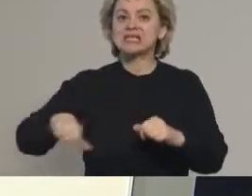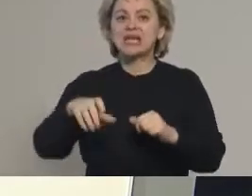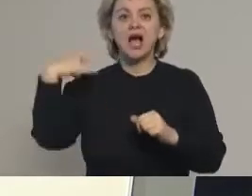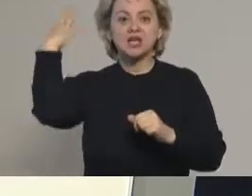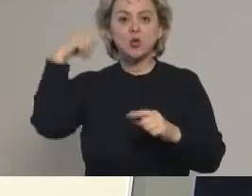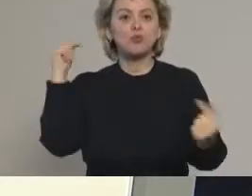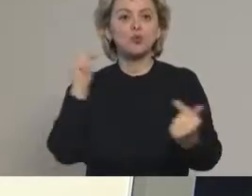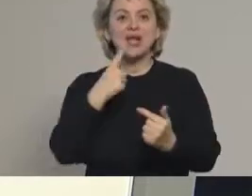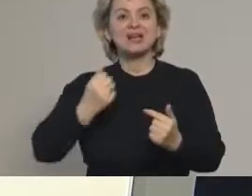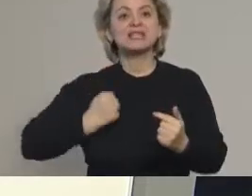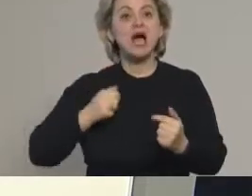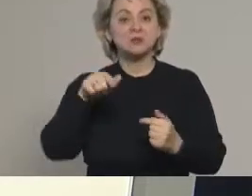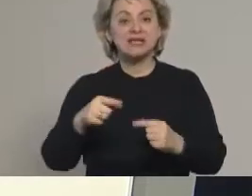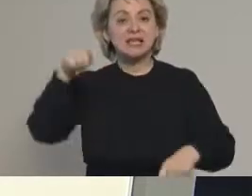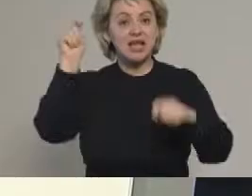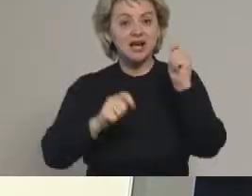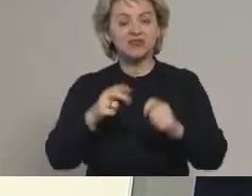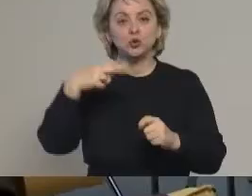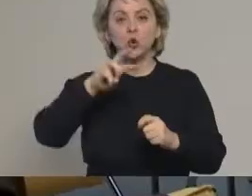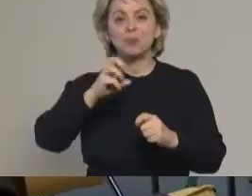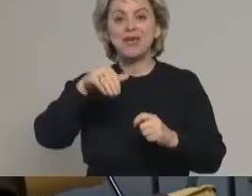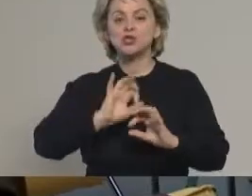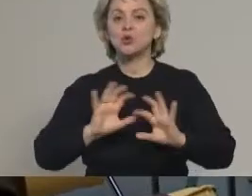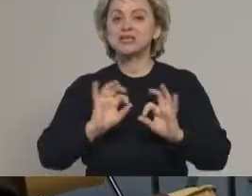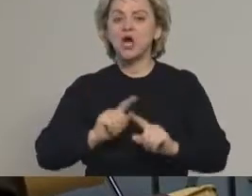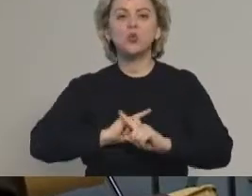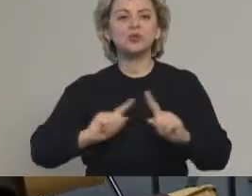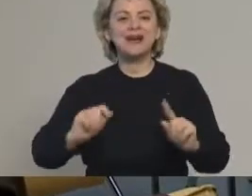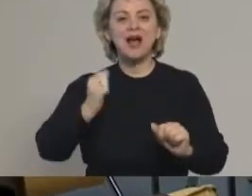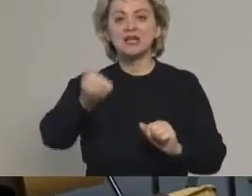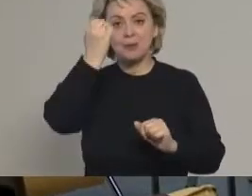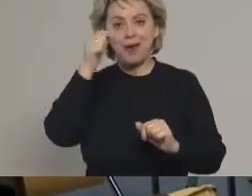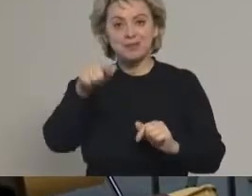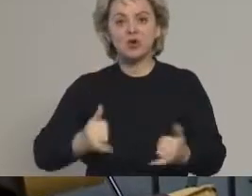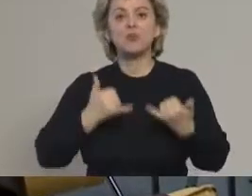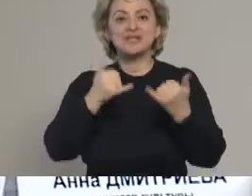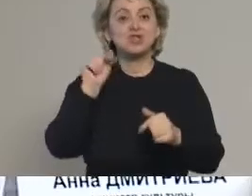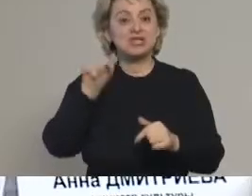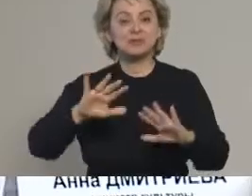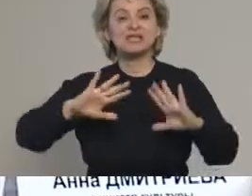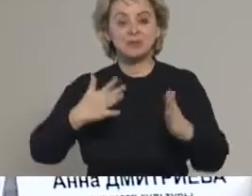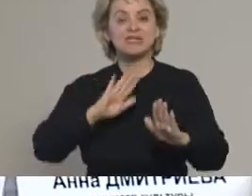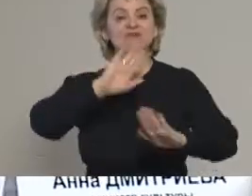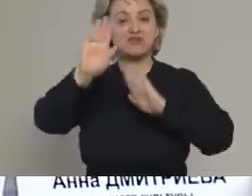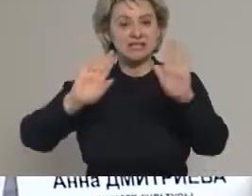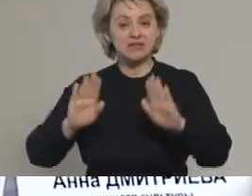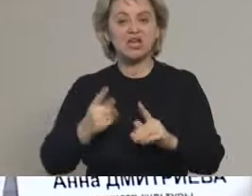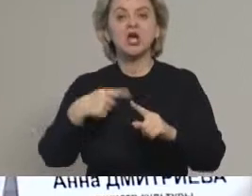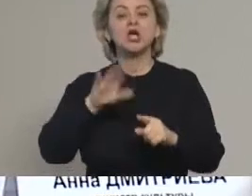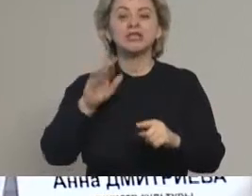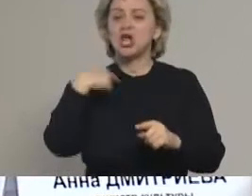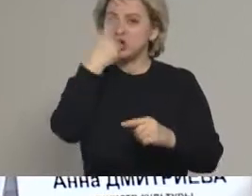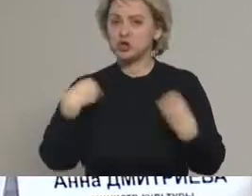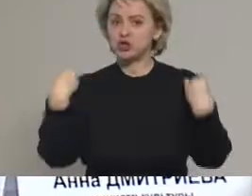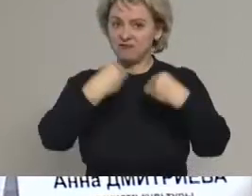казаков против красноармейцев. На пресс-конференции в Дон-Медиа рассказали об уникальных экспонатах, посвященных тем событиям выставки. Это